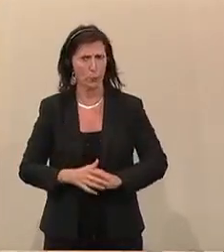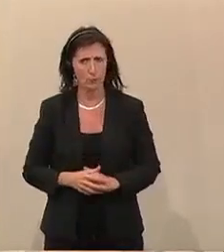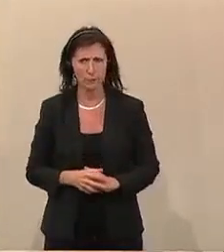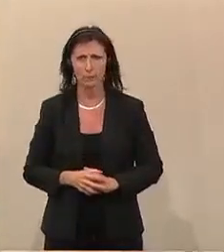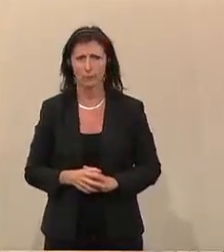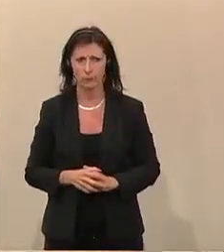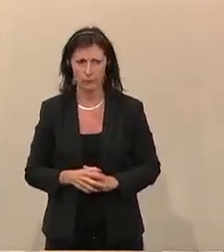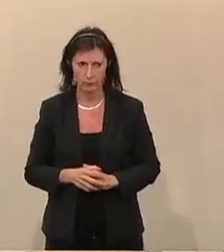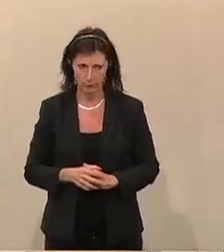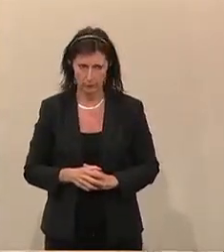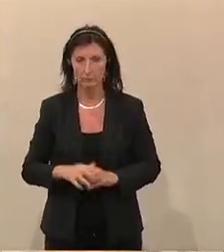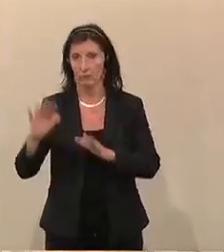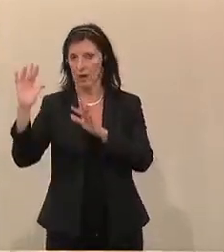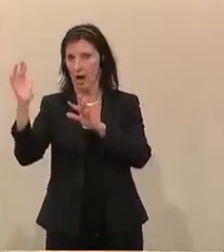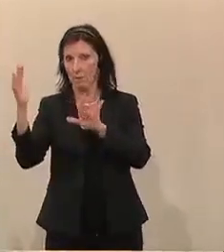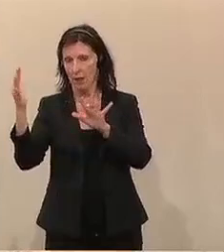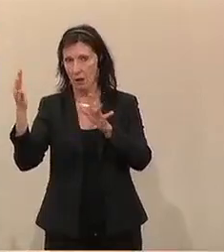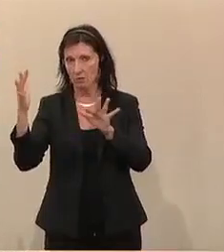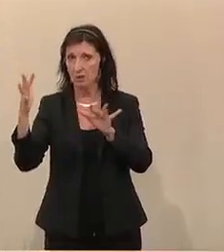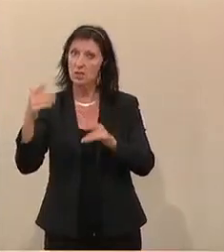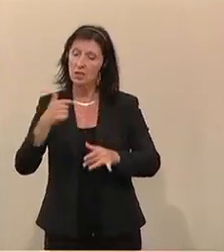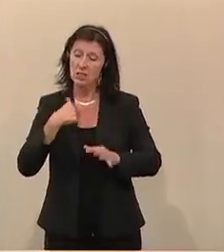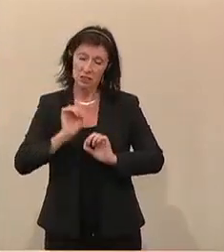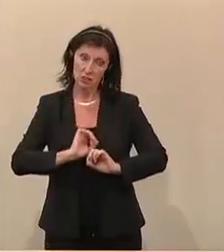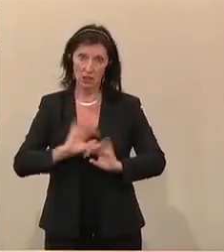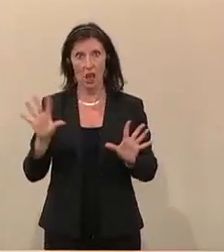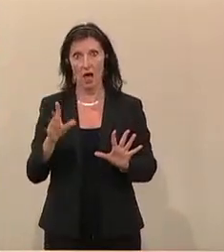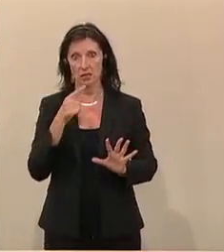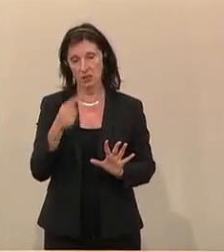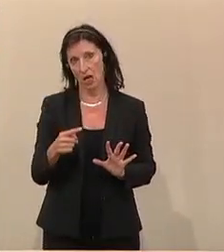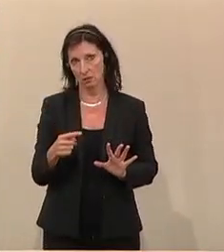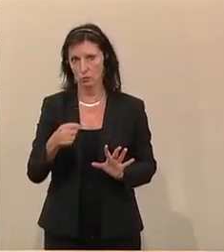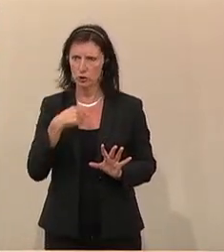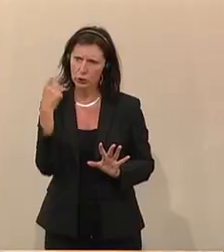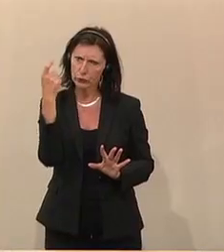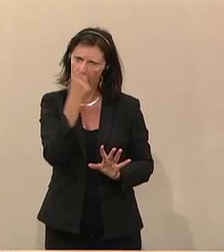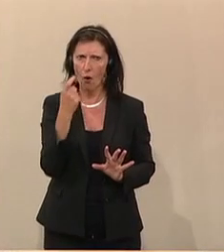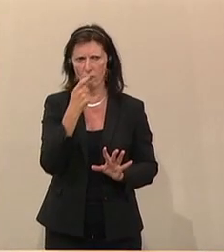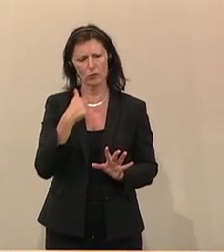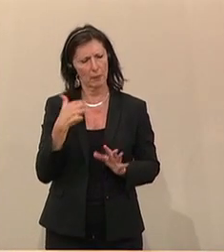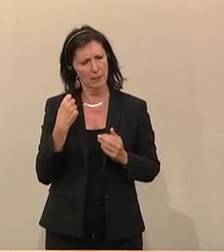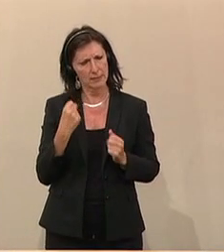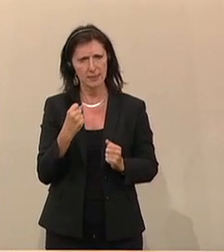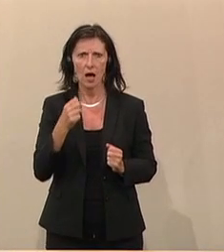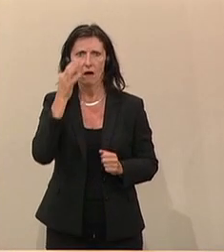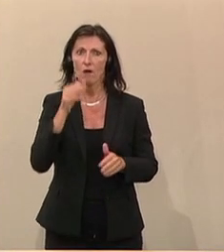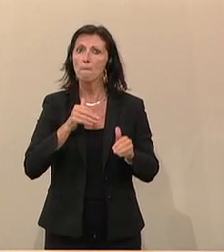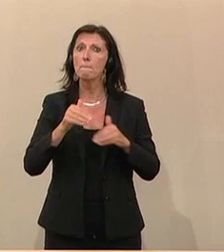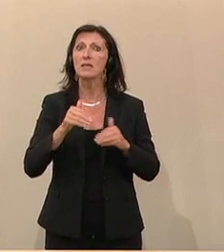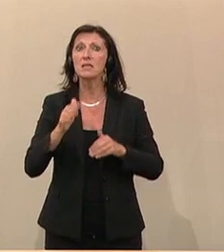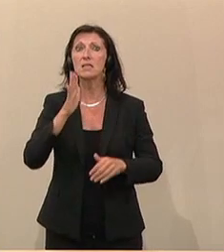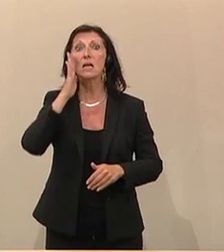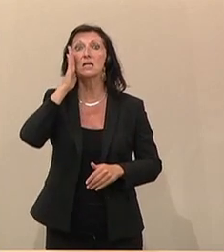und schade dass sage das ganz deutlich und ich hoffe und bin überzeugt davon die frau minister wird dem